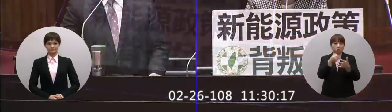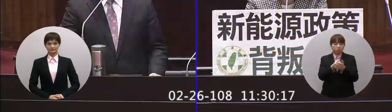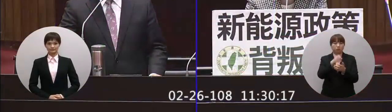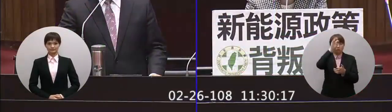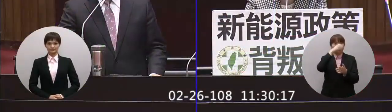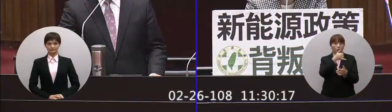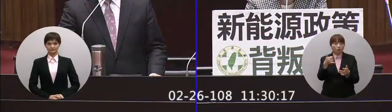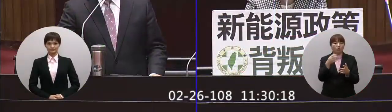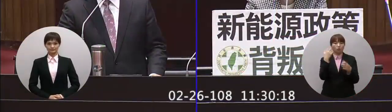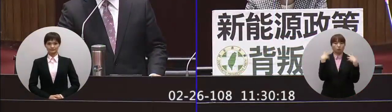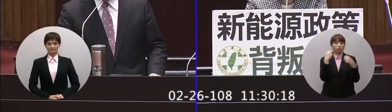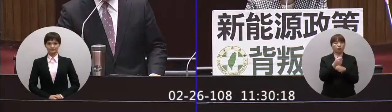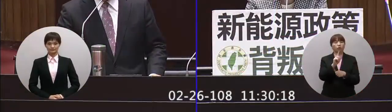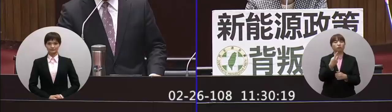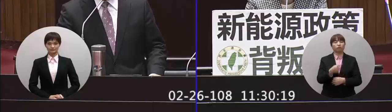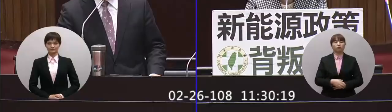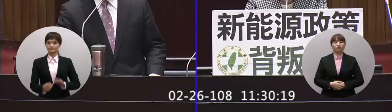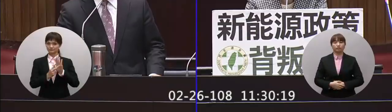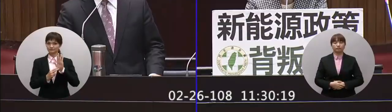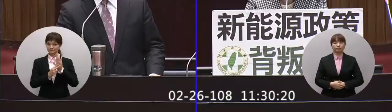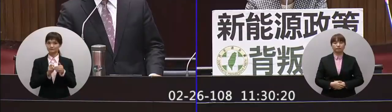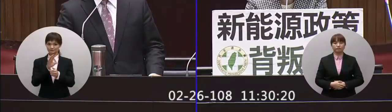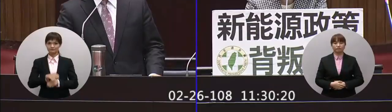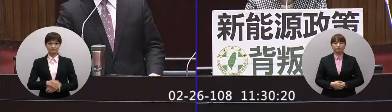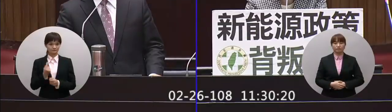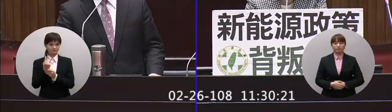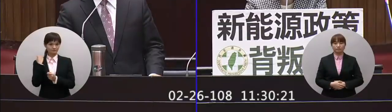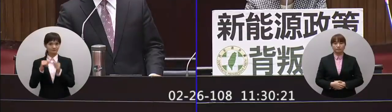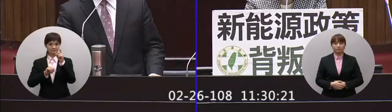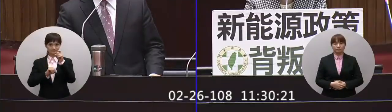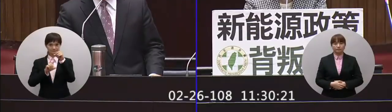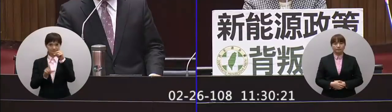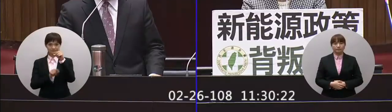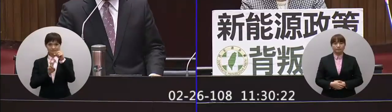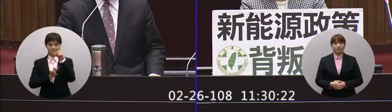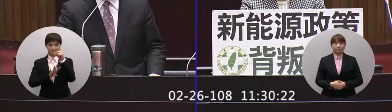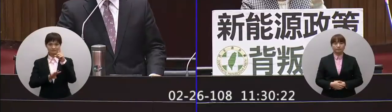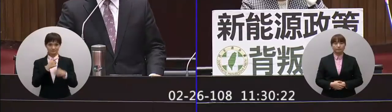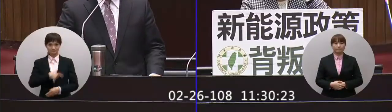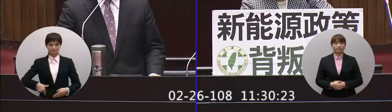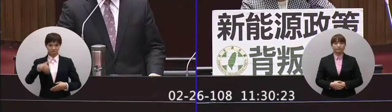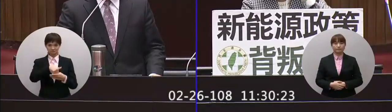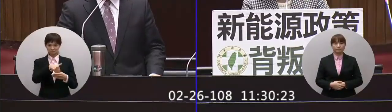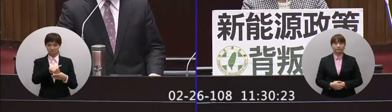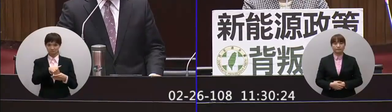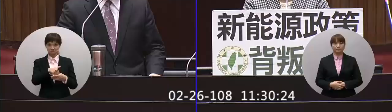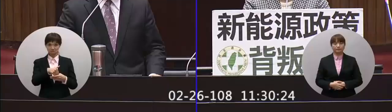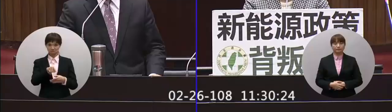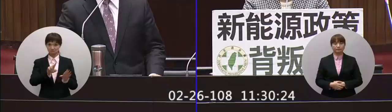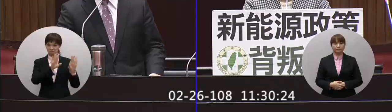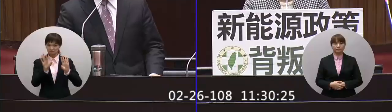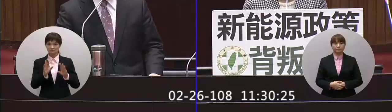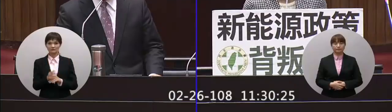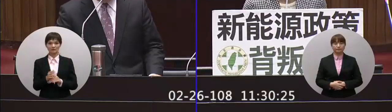员来执行这个任务？ 因为看了去年11月24号的选举，让选民排